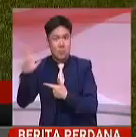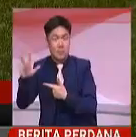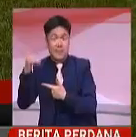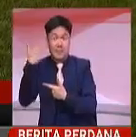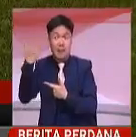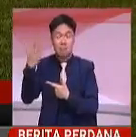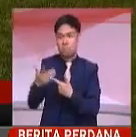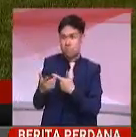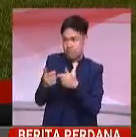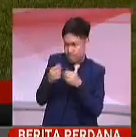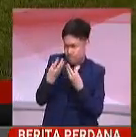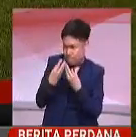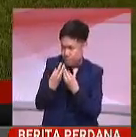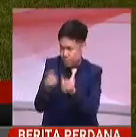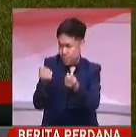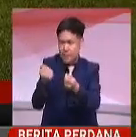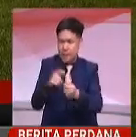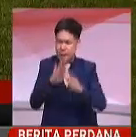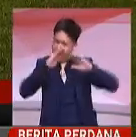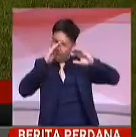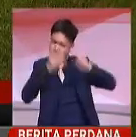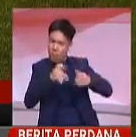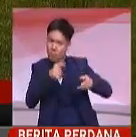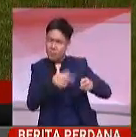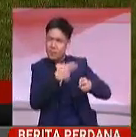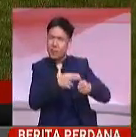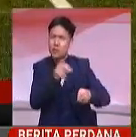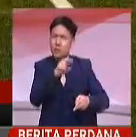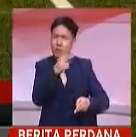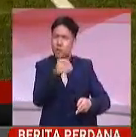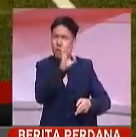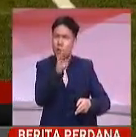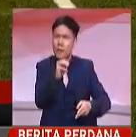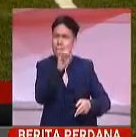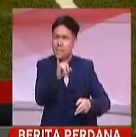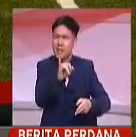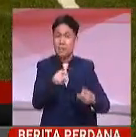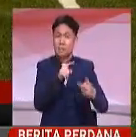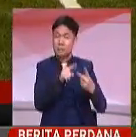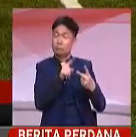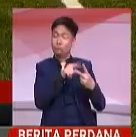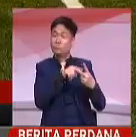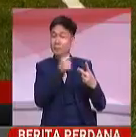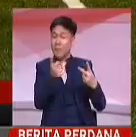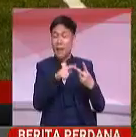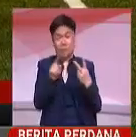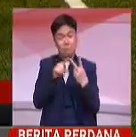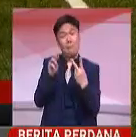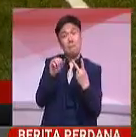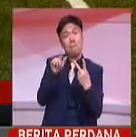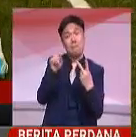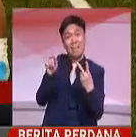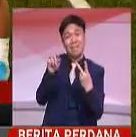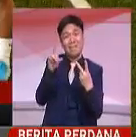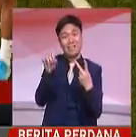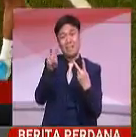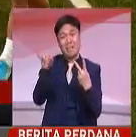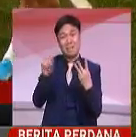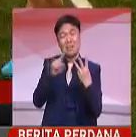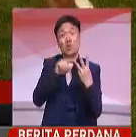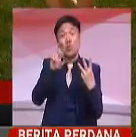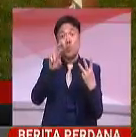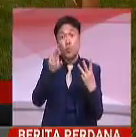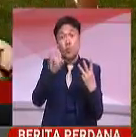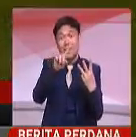berjalan lancar dengan tumpuan kepada pemain muda Muhammad Shahmi Safari. Biarpun diletakkan sebaris dengan Matt Davis dan Rizal Ghazali